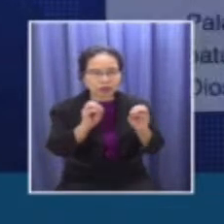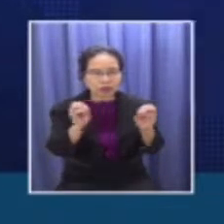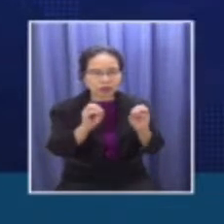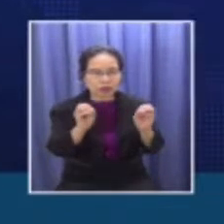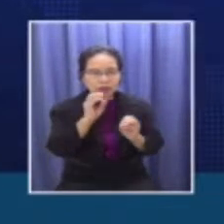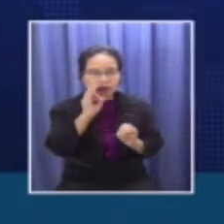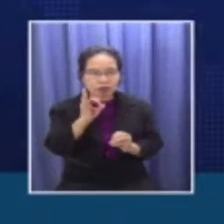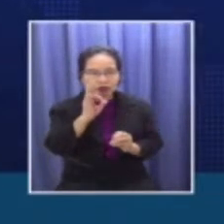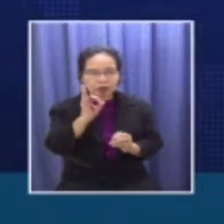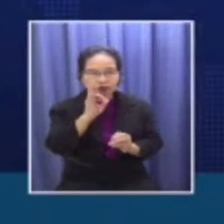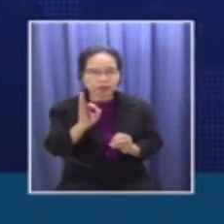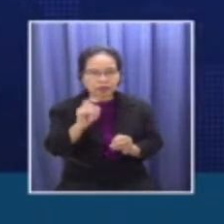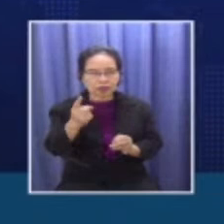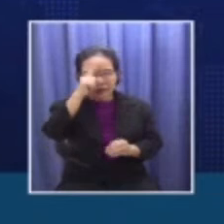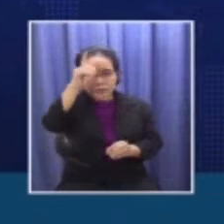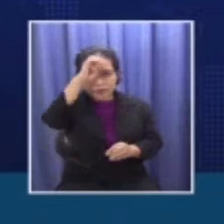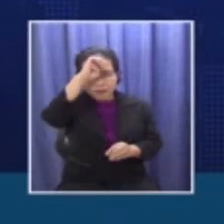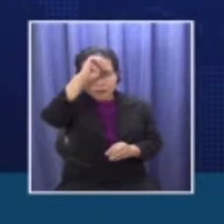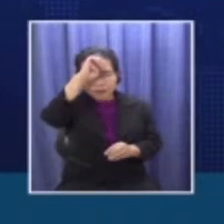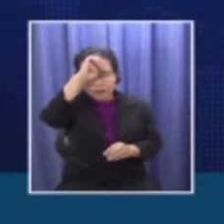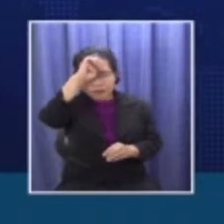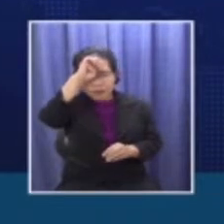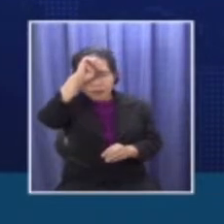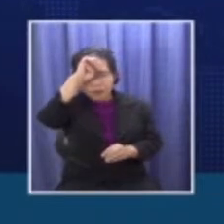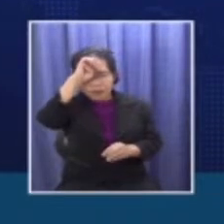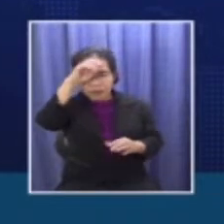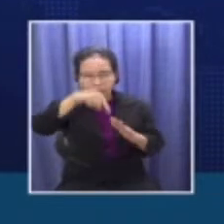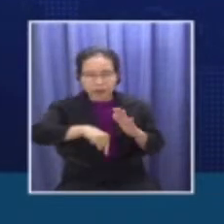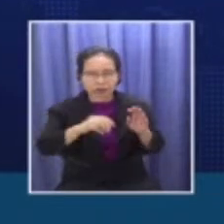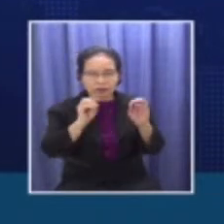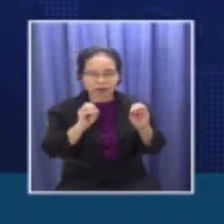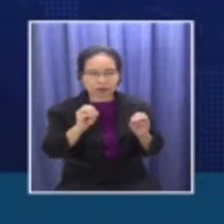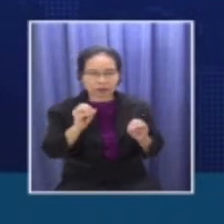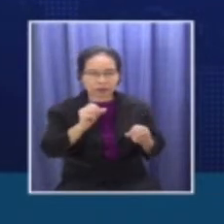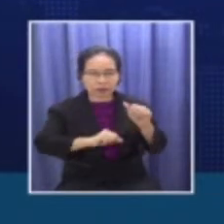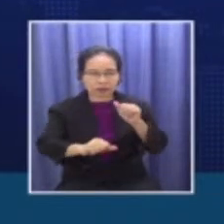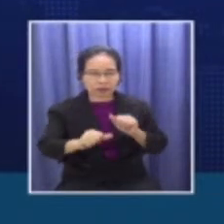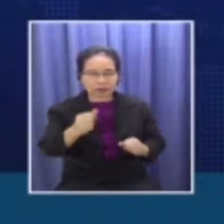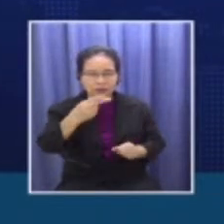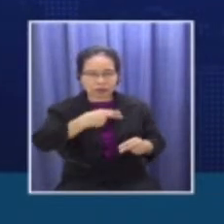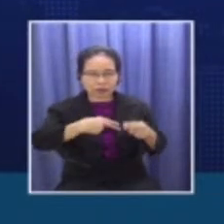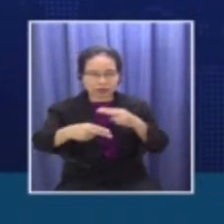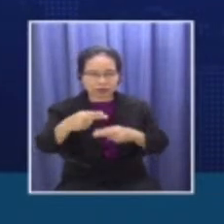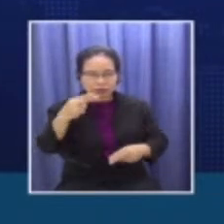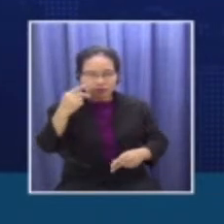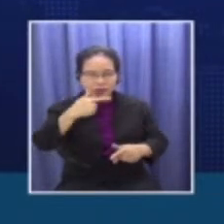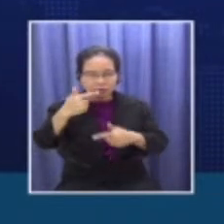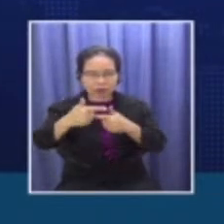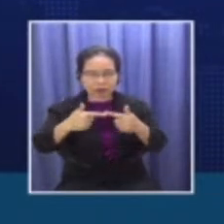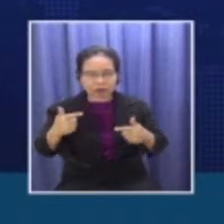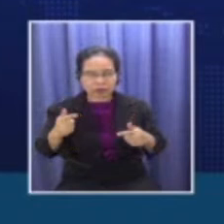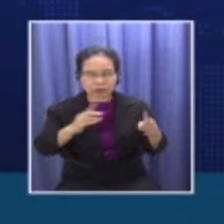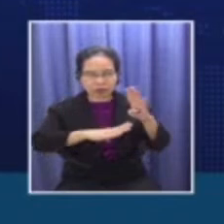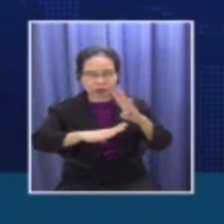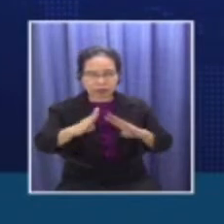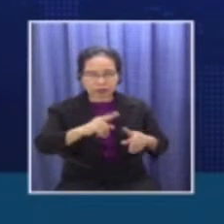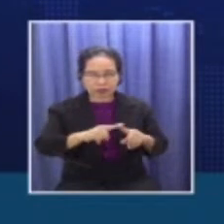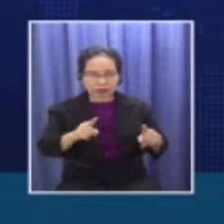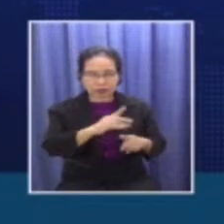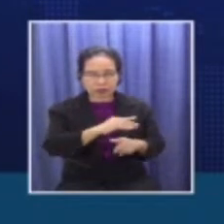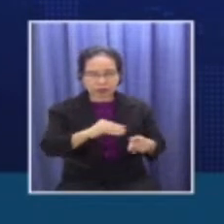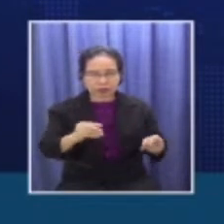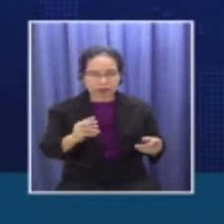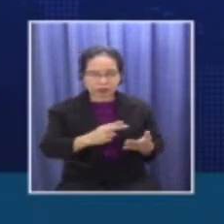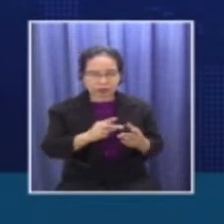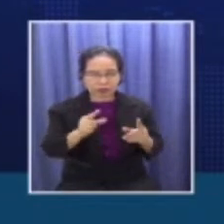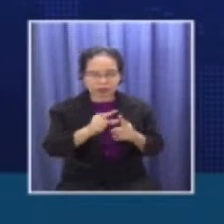onto waso ma mo nhyira ne nyansa Twerɛ Kronkron mu Rowan evangelista yene wo se pakani biara wo se